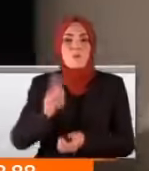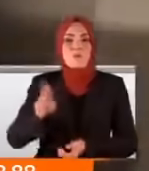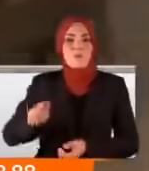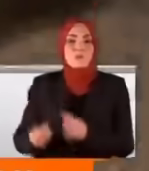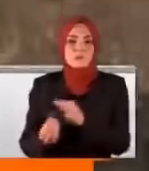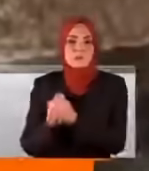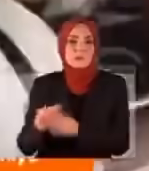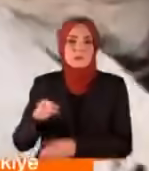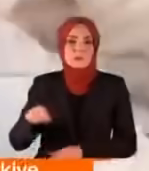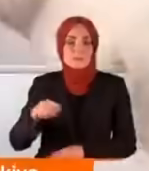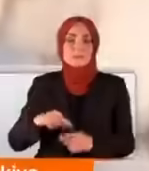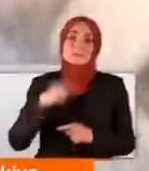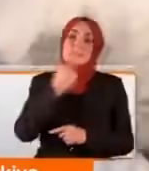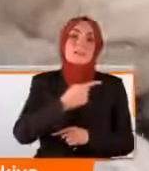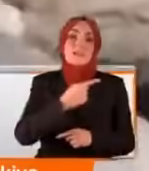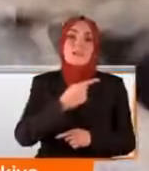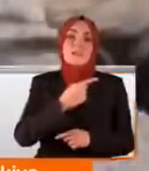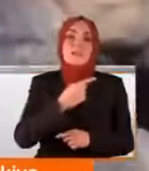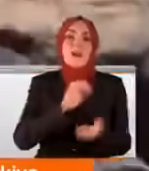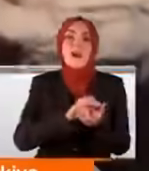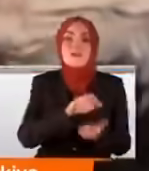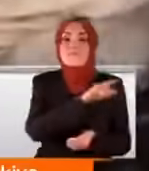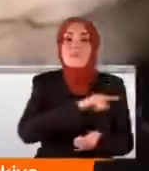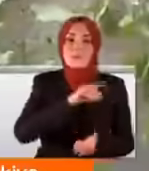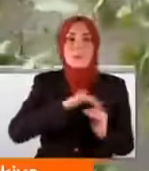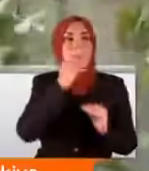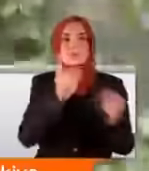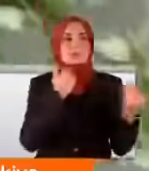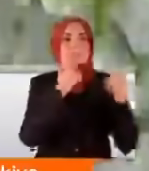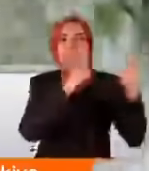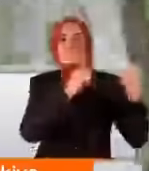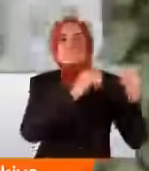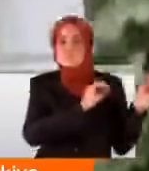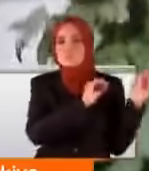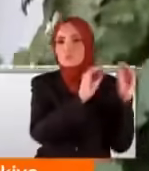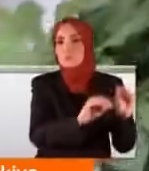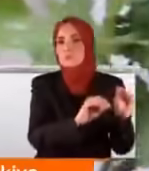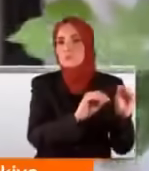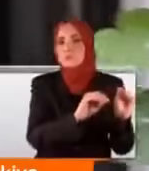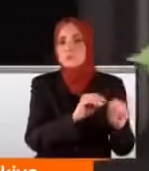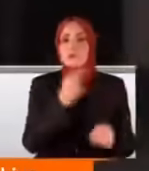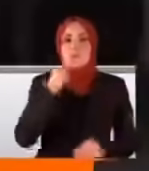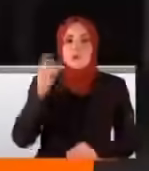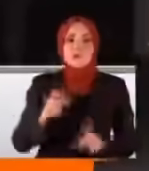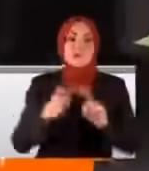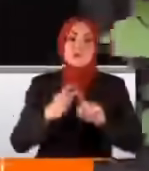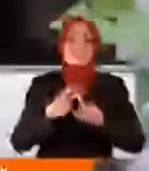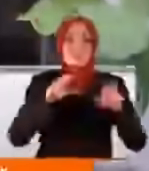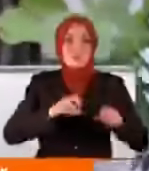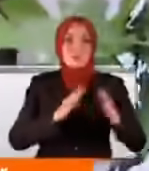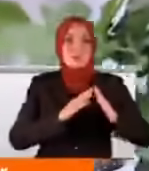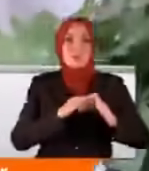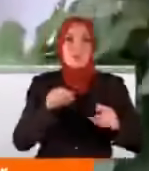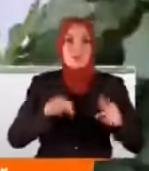göre diğer hayvanları başka bir adrese taşıyor yani kaçırıyordu. Meral Tekin'in ikinci oturduğu ev burasıydı. Bu evi de kullanıyordu ve